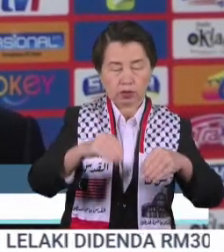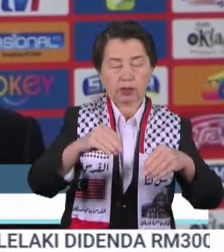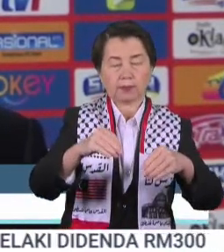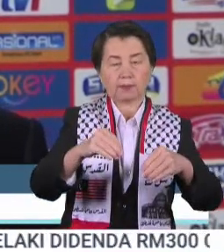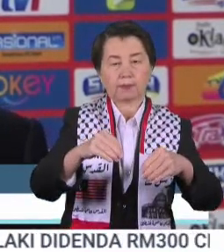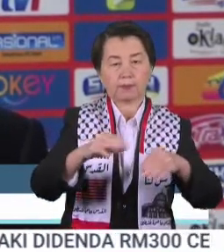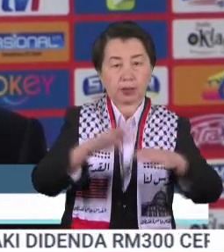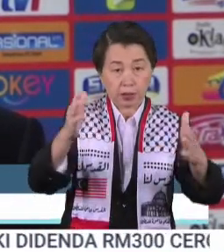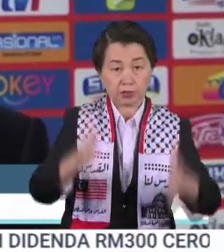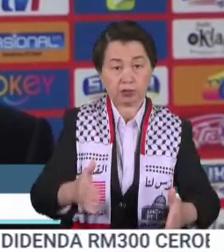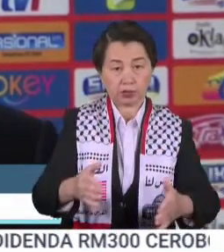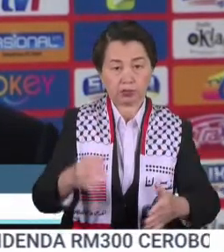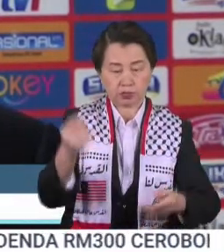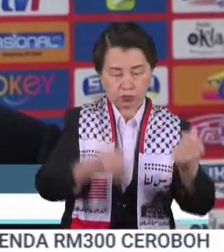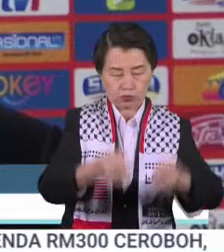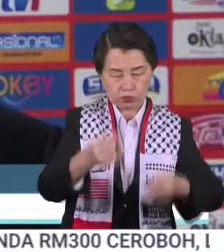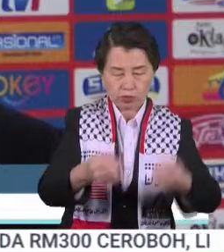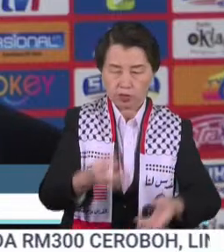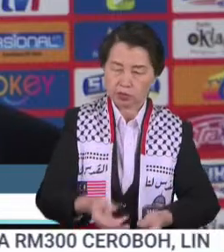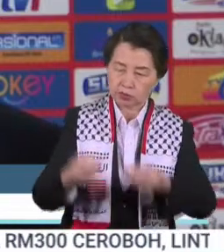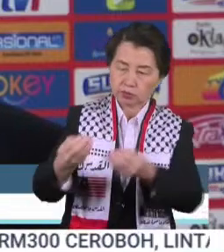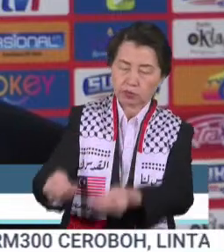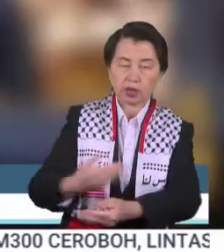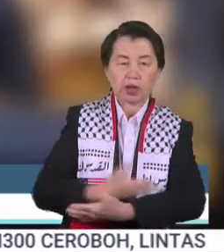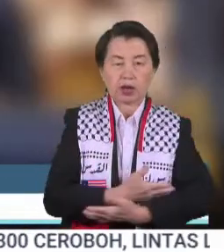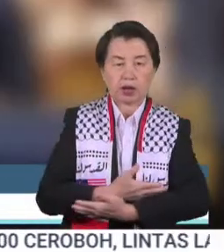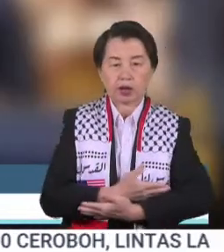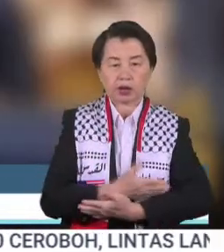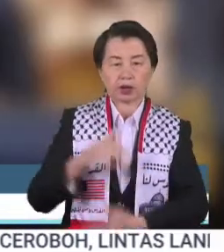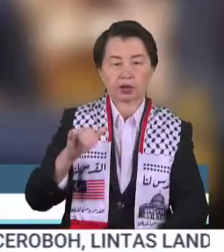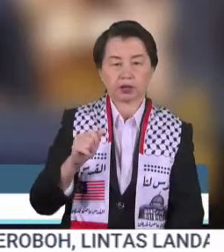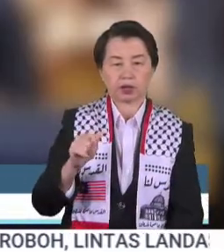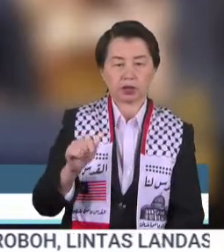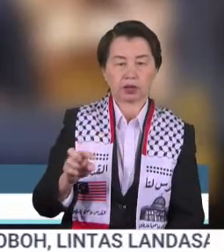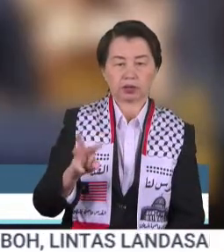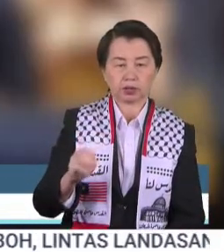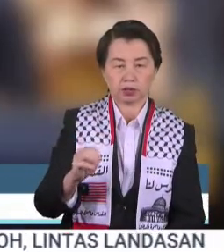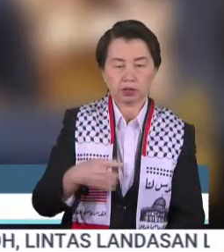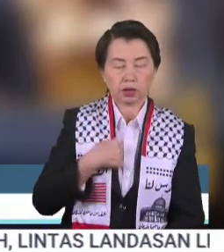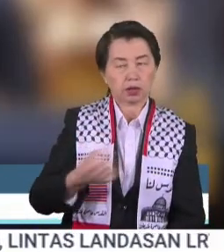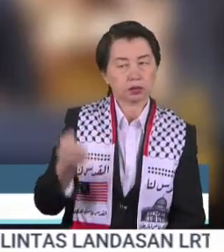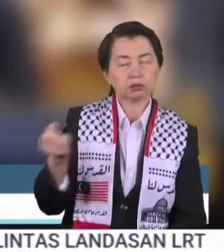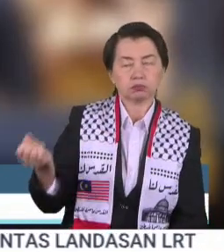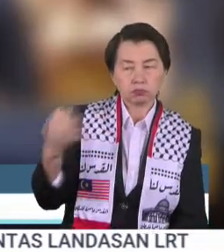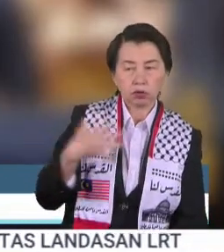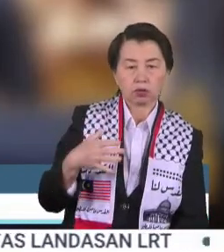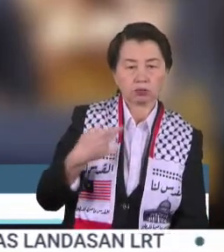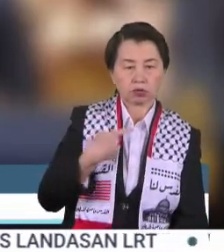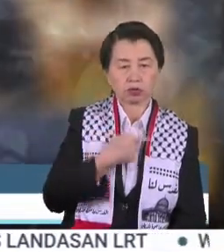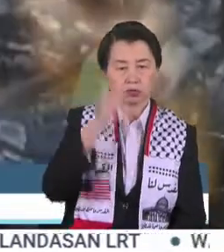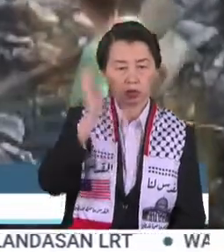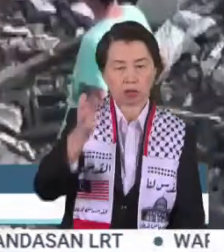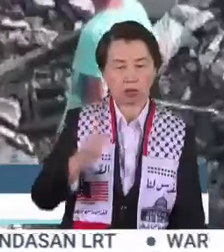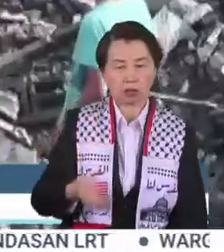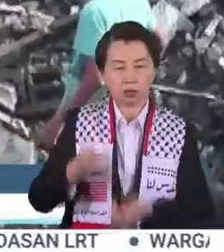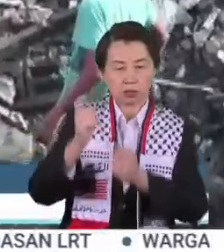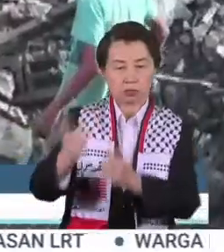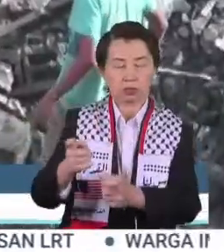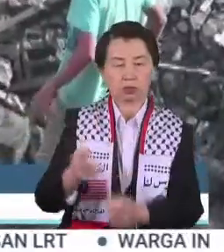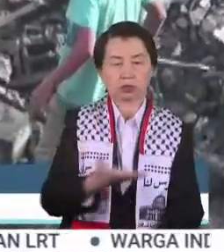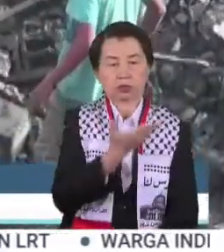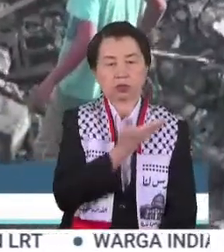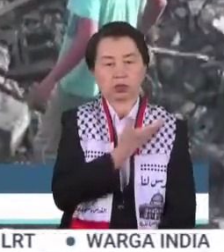golongan-golongan asnaf, anak-anak yatim. Dan saya dipahamkan oleh pihak Yayasan Prihatin, kita juga akan menyumbangkan kepada